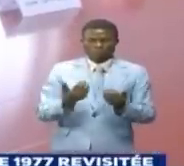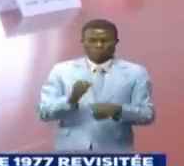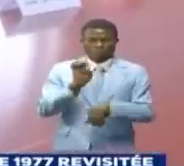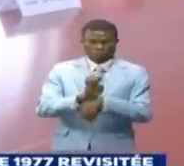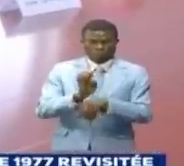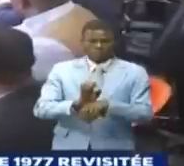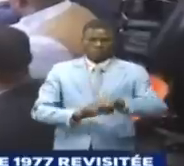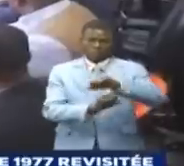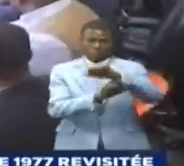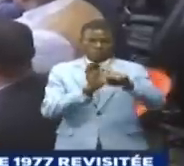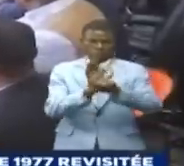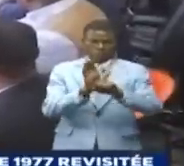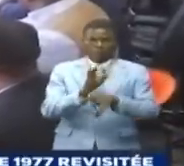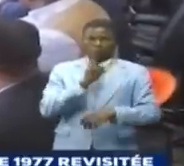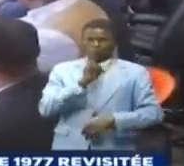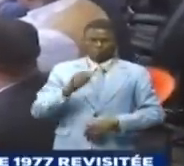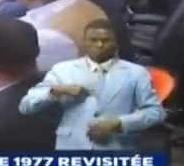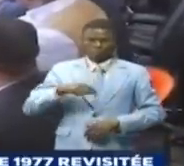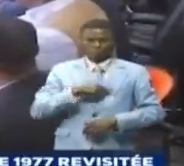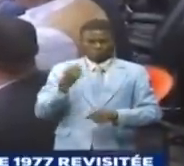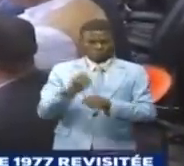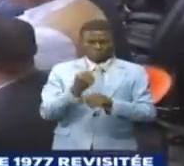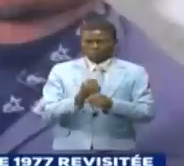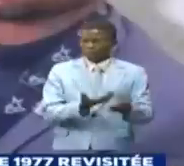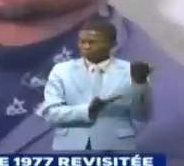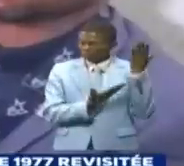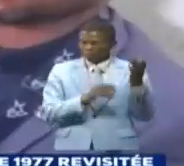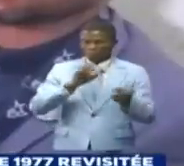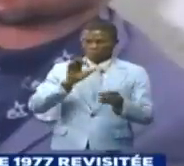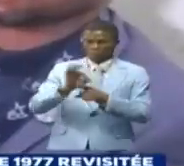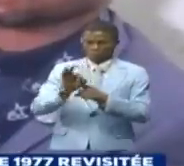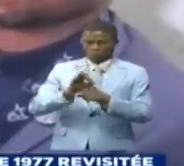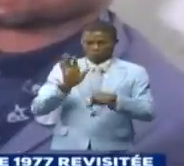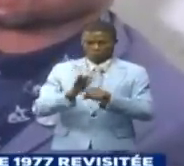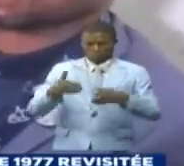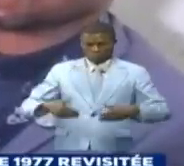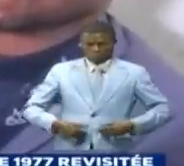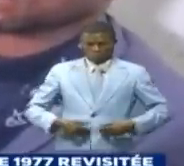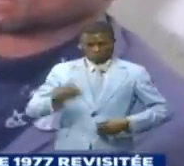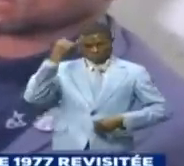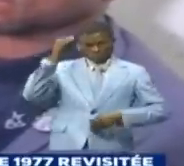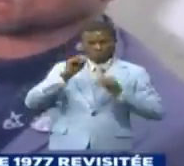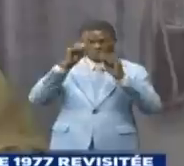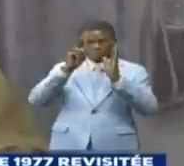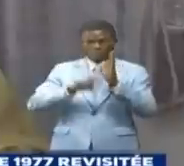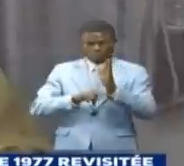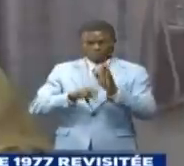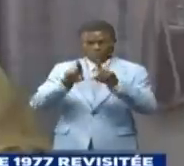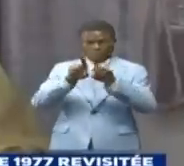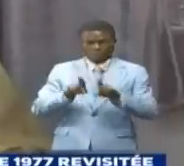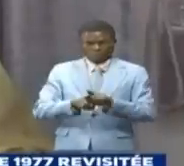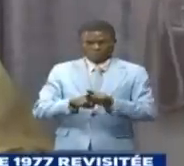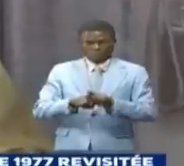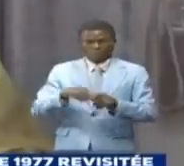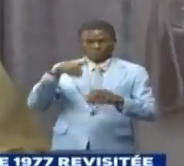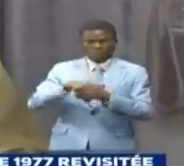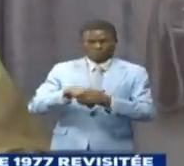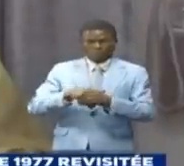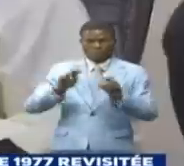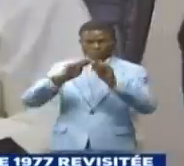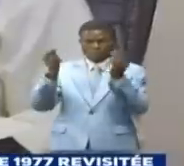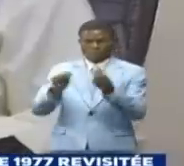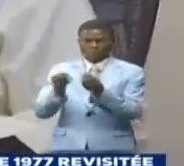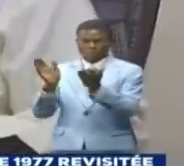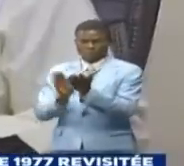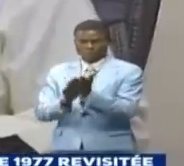nous accompagne réellement dans cette mission consistant à former la jeunesse dans le cadre de l'enseignement et ce, à travers le réseau